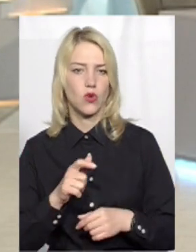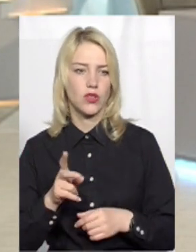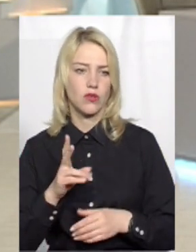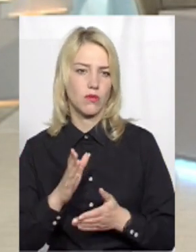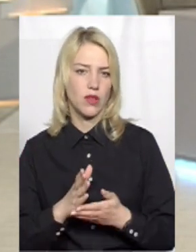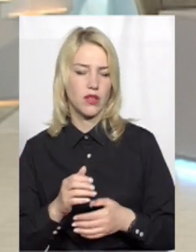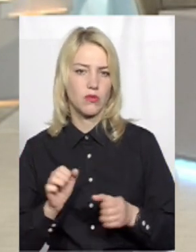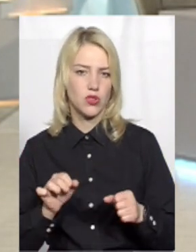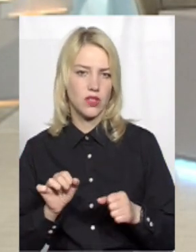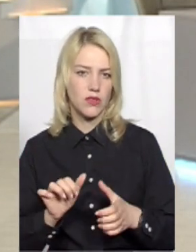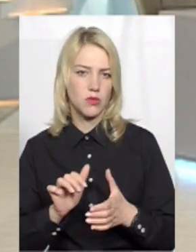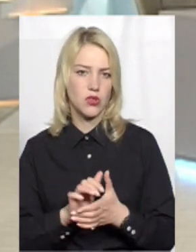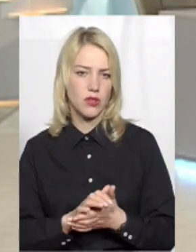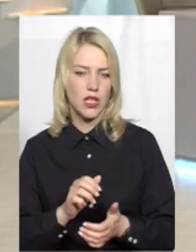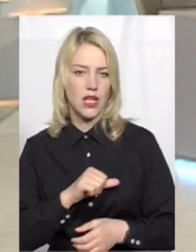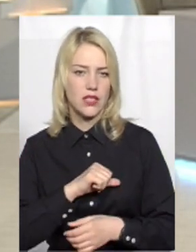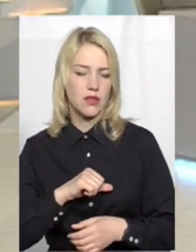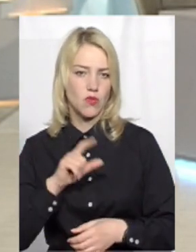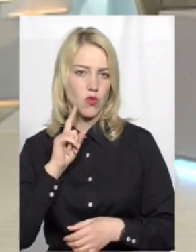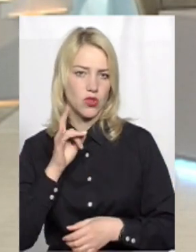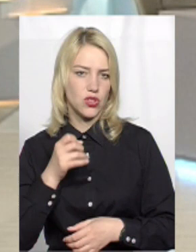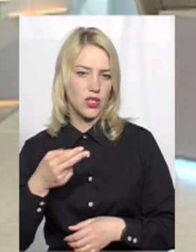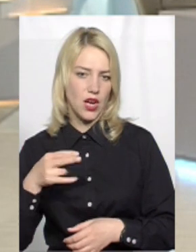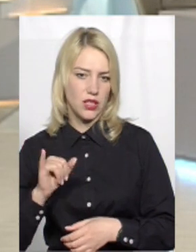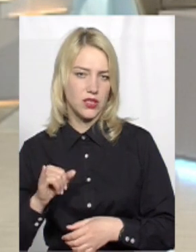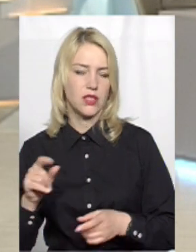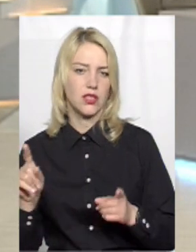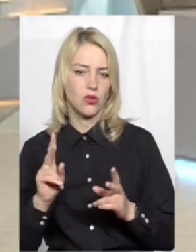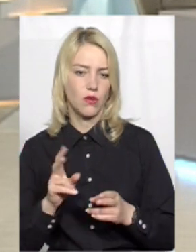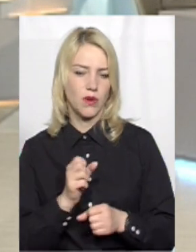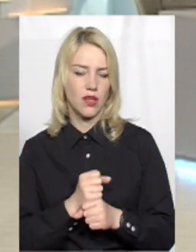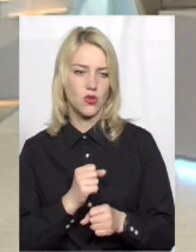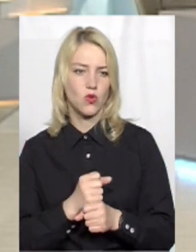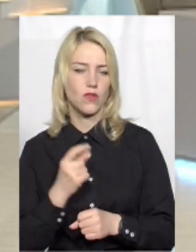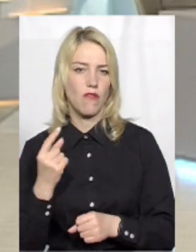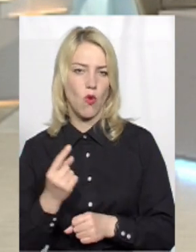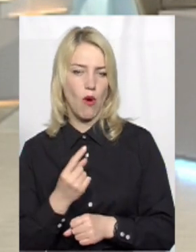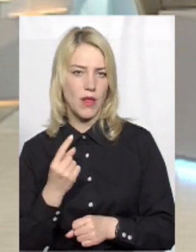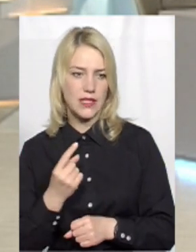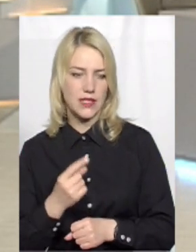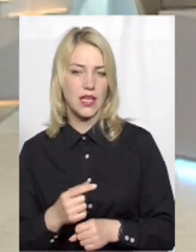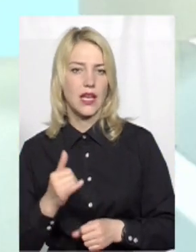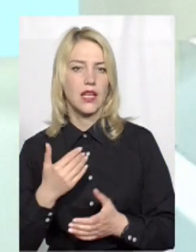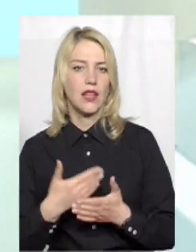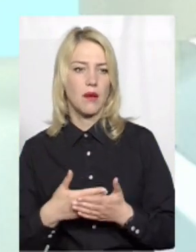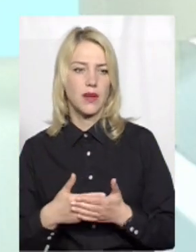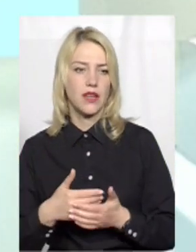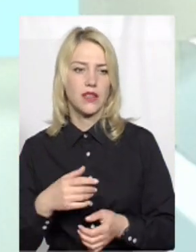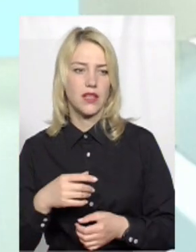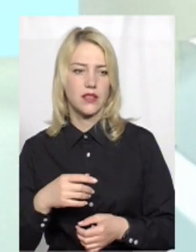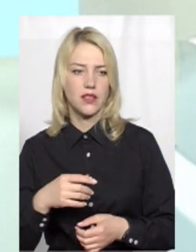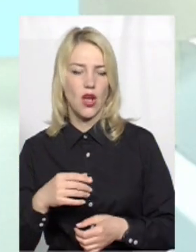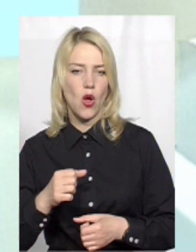мав можливість познайомитись вже на самій молодіжній раді, які працюють в області. Да? До прикладу,